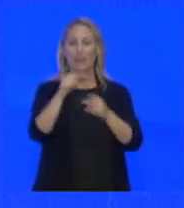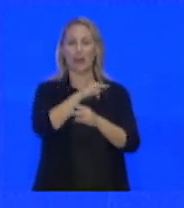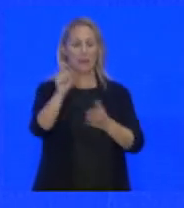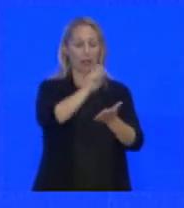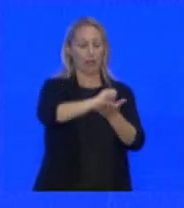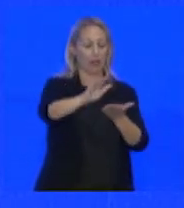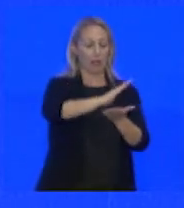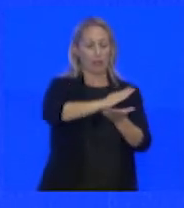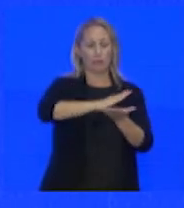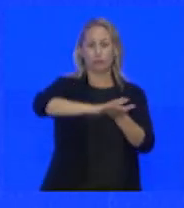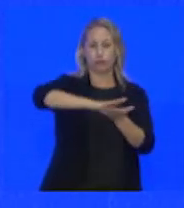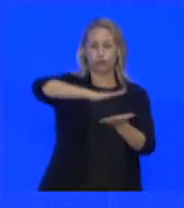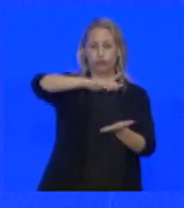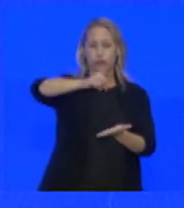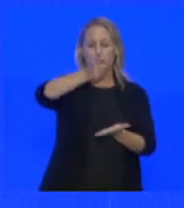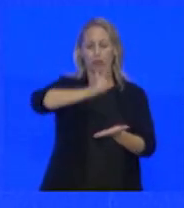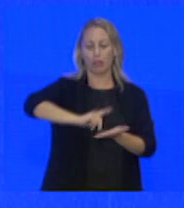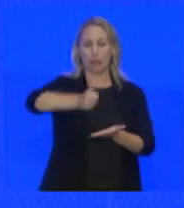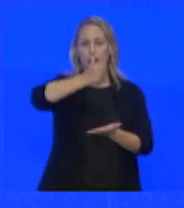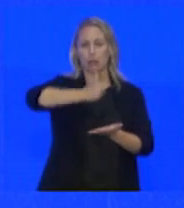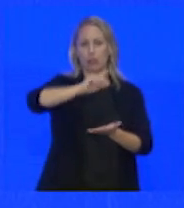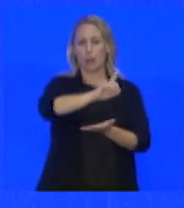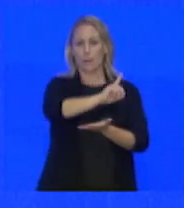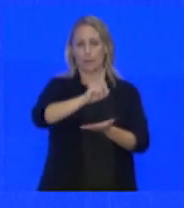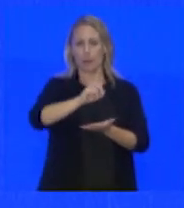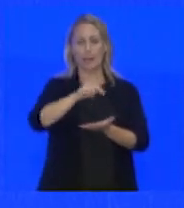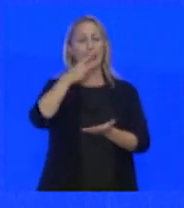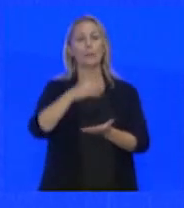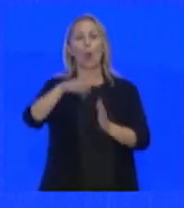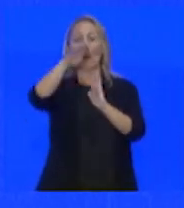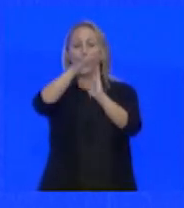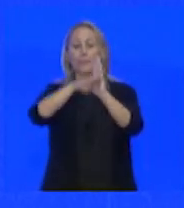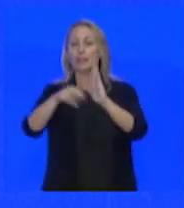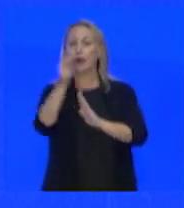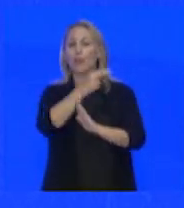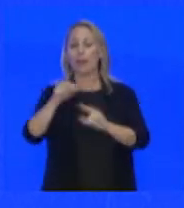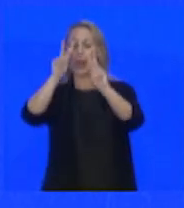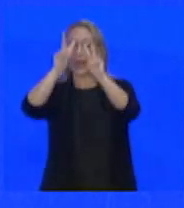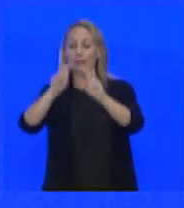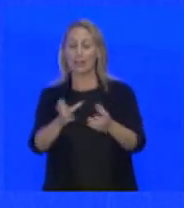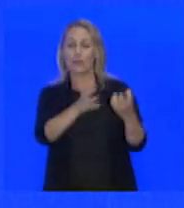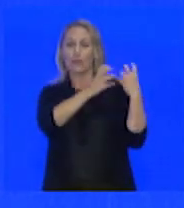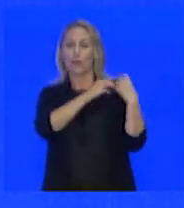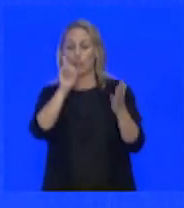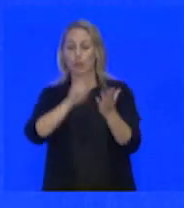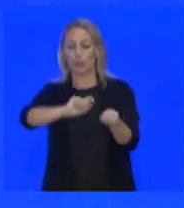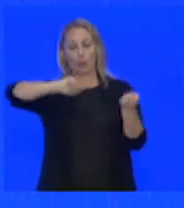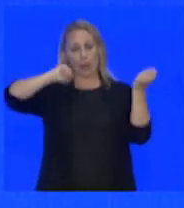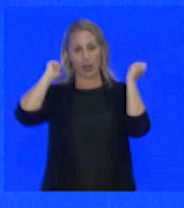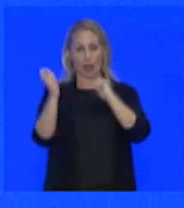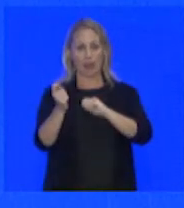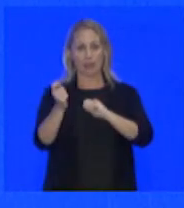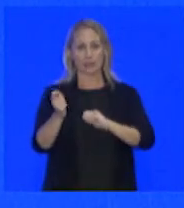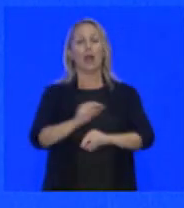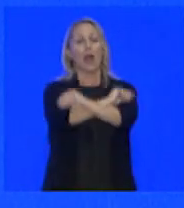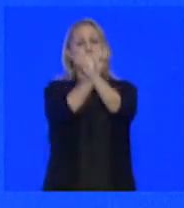γραφειοκρατίας, αλλάζοντας το ρυθμιστικό πλαίσιο για τους ερευνητικούς λογαριασμούς των ΕΛΚΕ. Έτσι μόνο